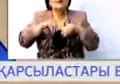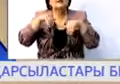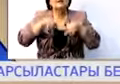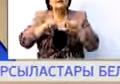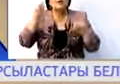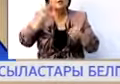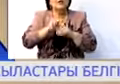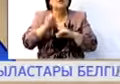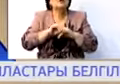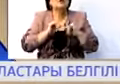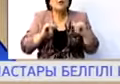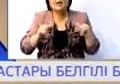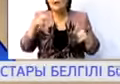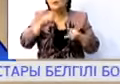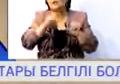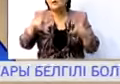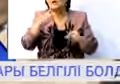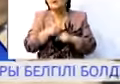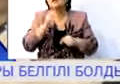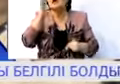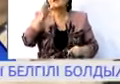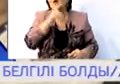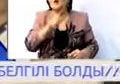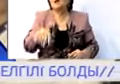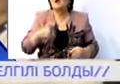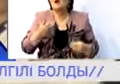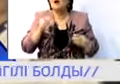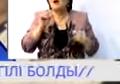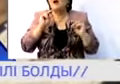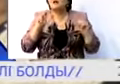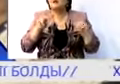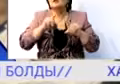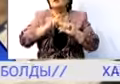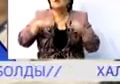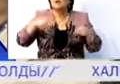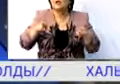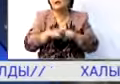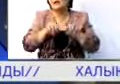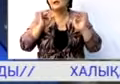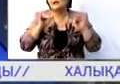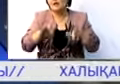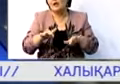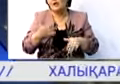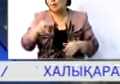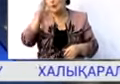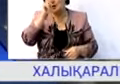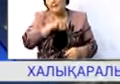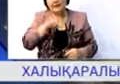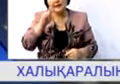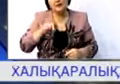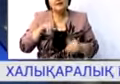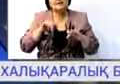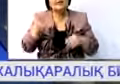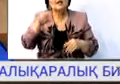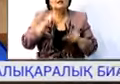беру ұйымдарын қамтып отыр. Департамент басшысы алдағы уақытта адал дүкен жобасы іске асырылатынын атап өтті. Жиын соңында мемлекеттік қызмет істері